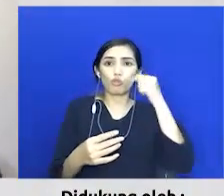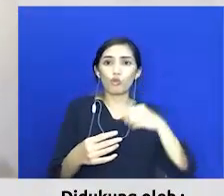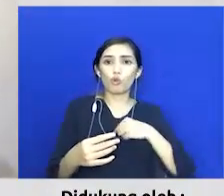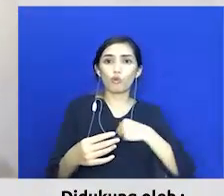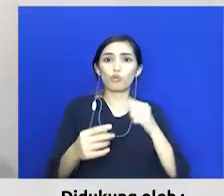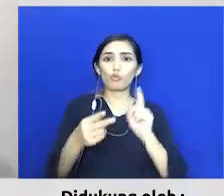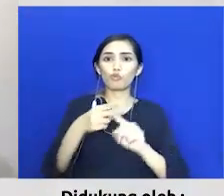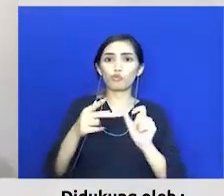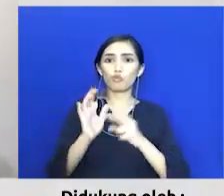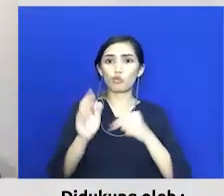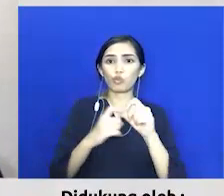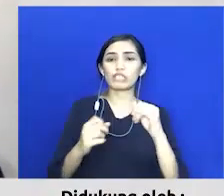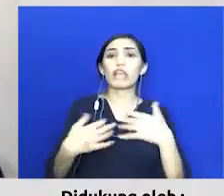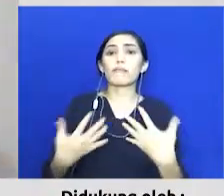bukannya mau